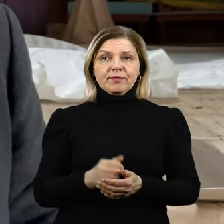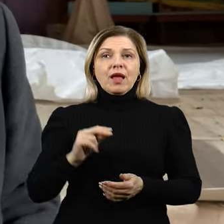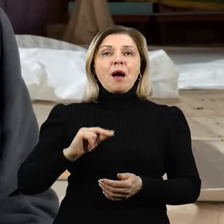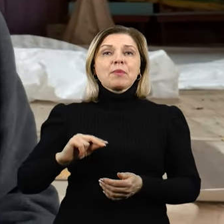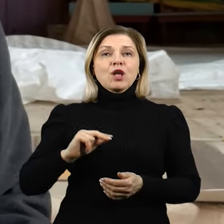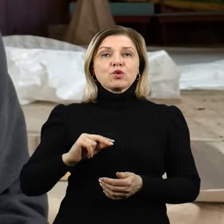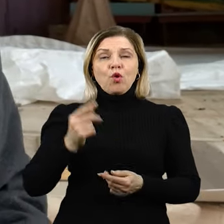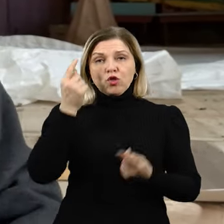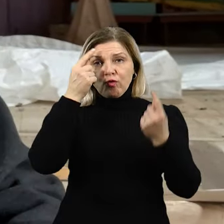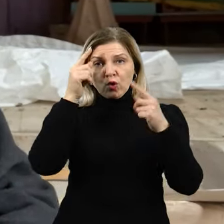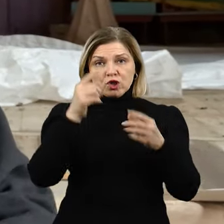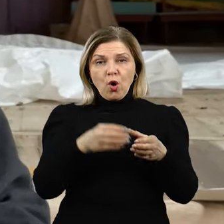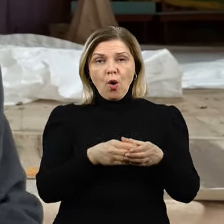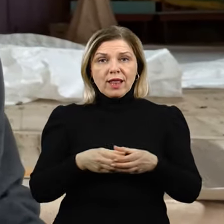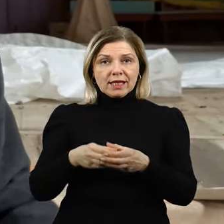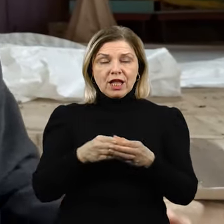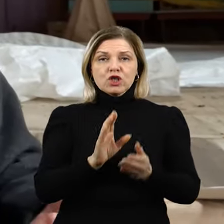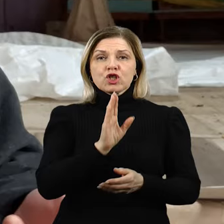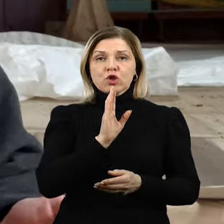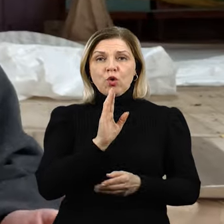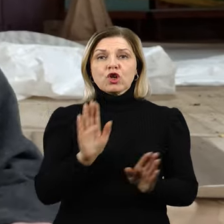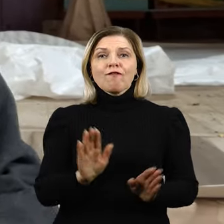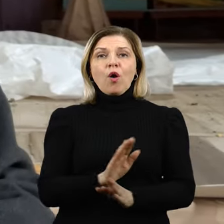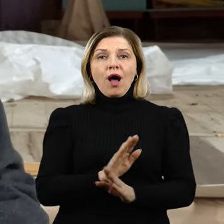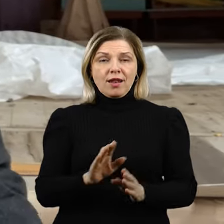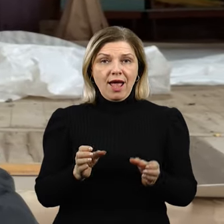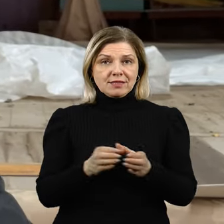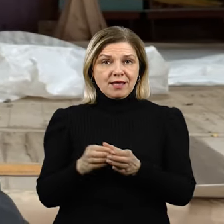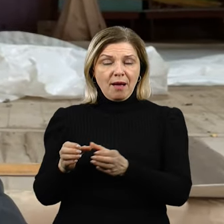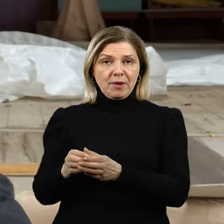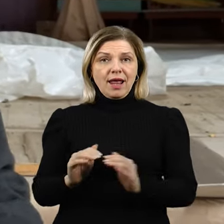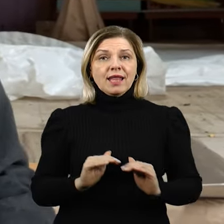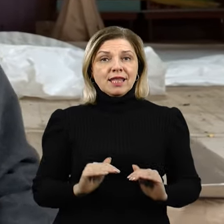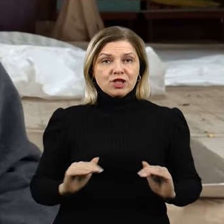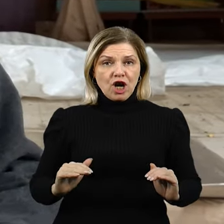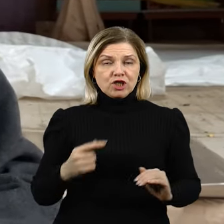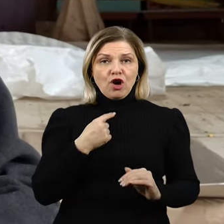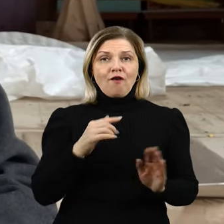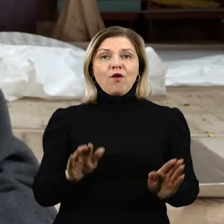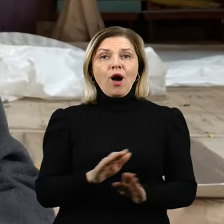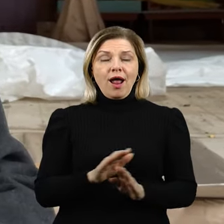Працює творчі колективи, жіночий вокальний ансамбль, дитячий вокальний ансамбль,